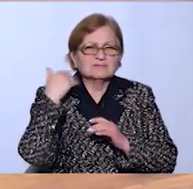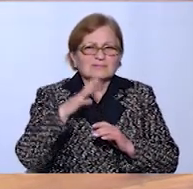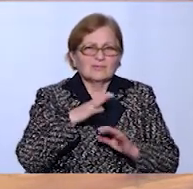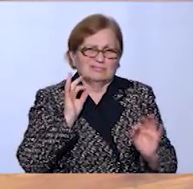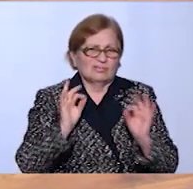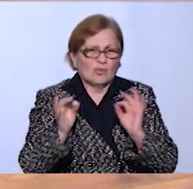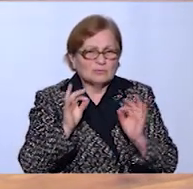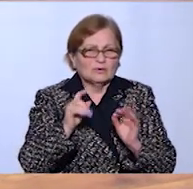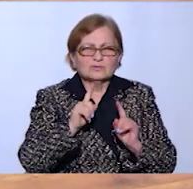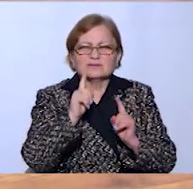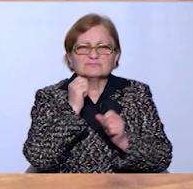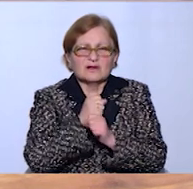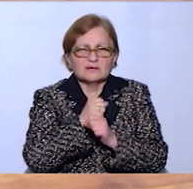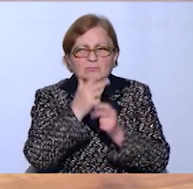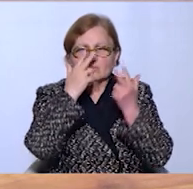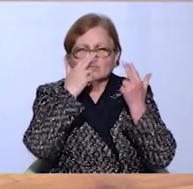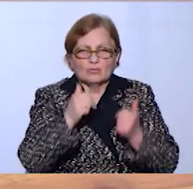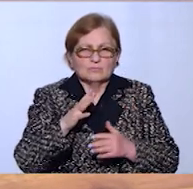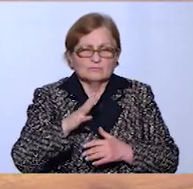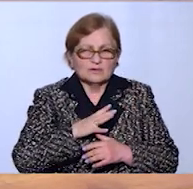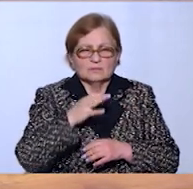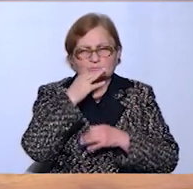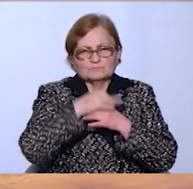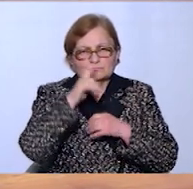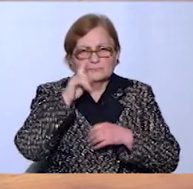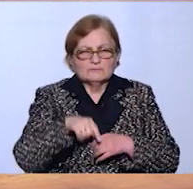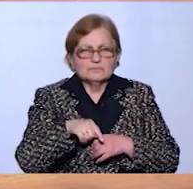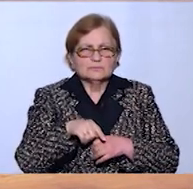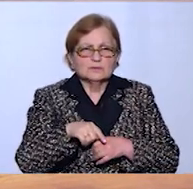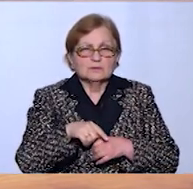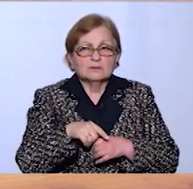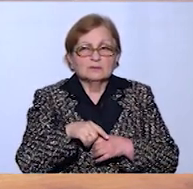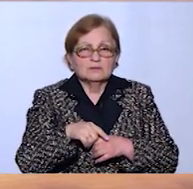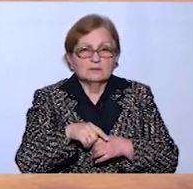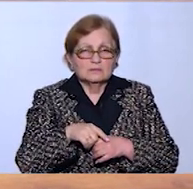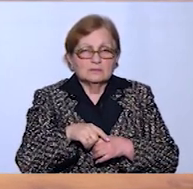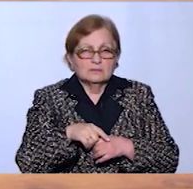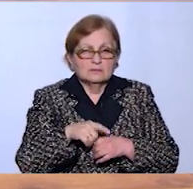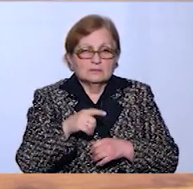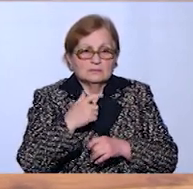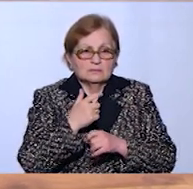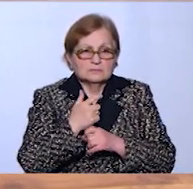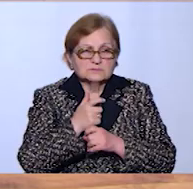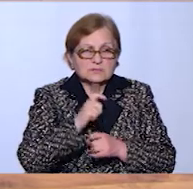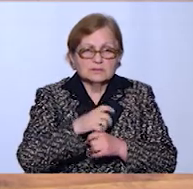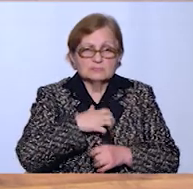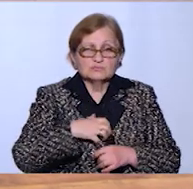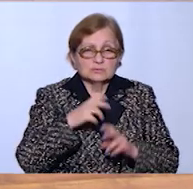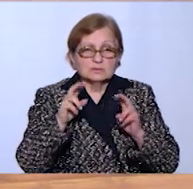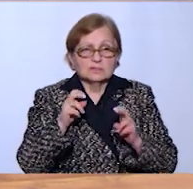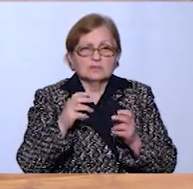და იყო ჩვენთვის ძალიან ჩვეული, გვქონდა გარკვეული პასუხისგებლობები, დღეს აბსოლუტურად სხვა რეალობაში